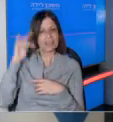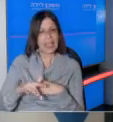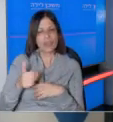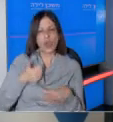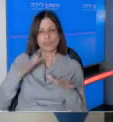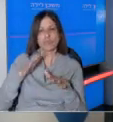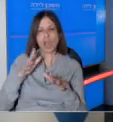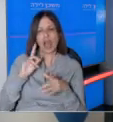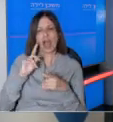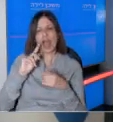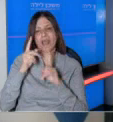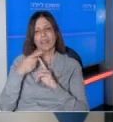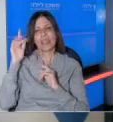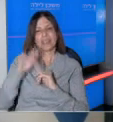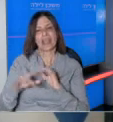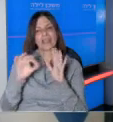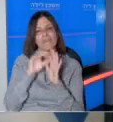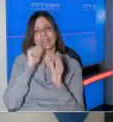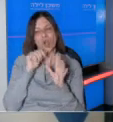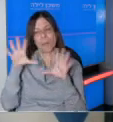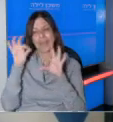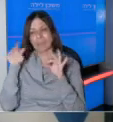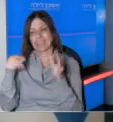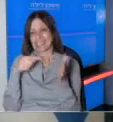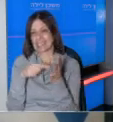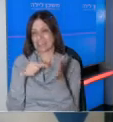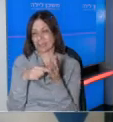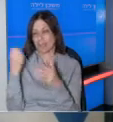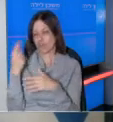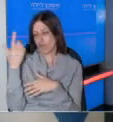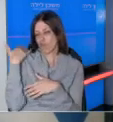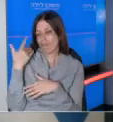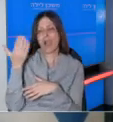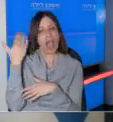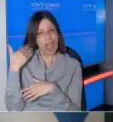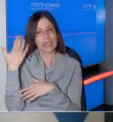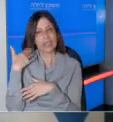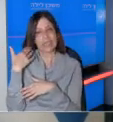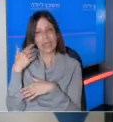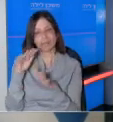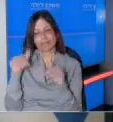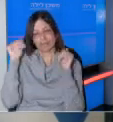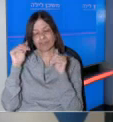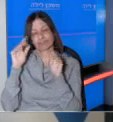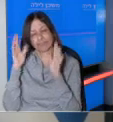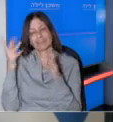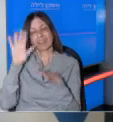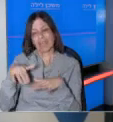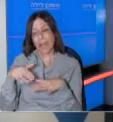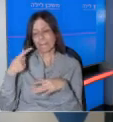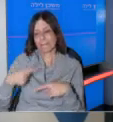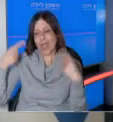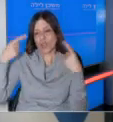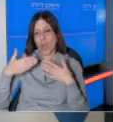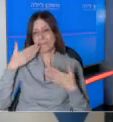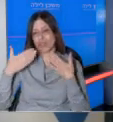החליפי התנגד לתו ירוק בקניונים, וזאת הסיבה שלמעשה בשבוע שעבר היה סיבוב פרסה. בנוסף לכך, היום בישיבת הממשלה